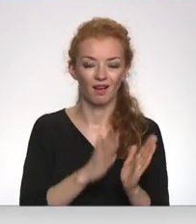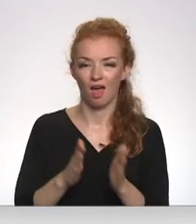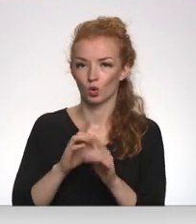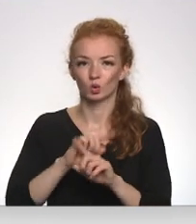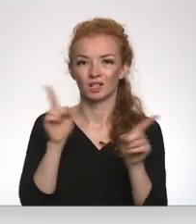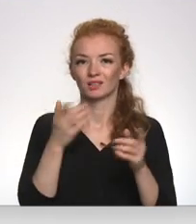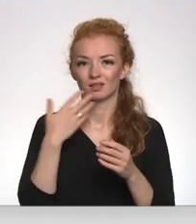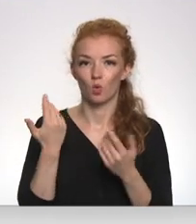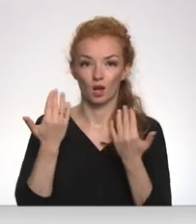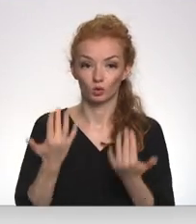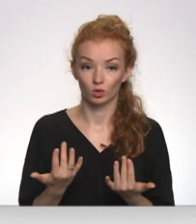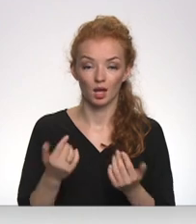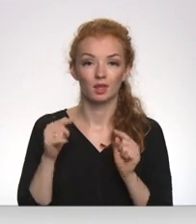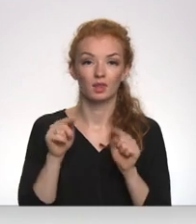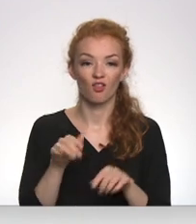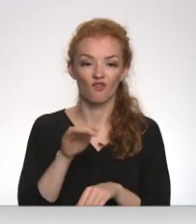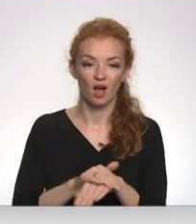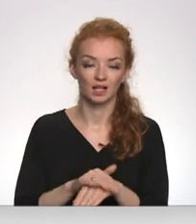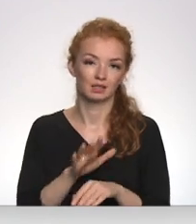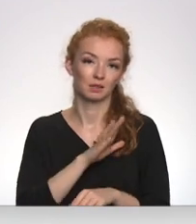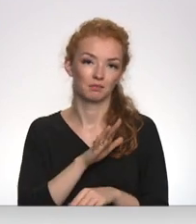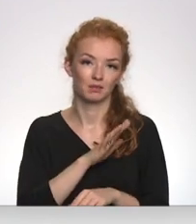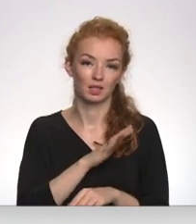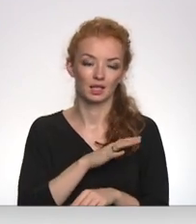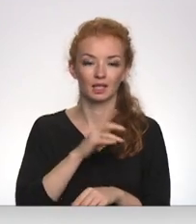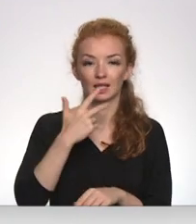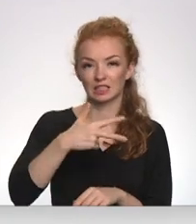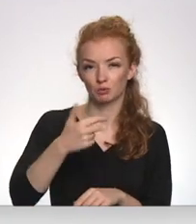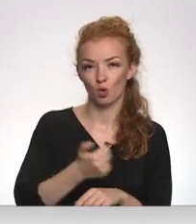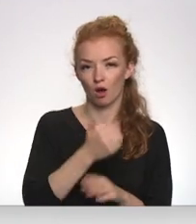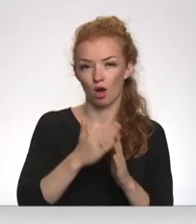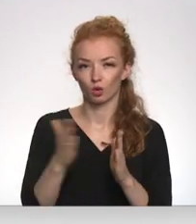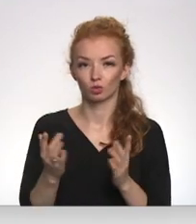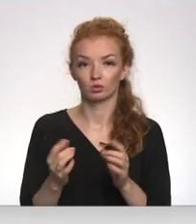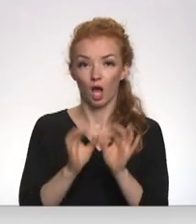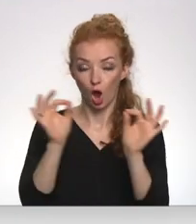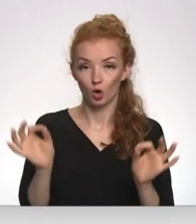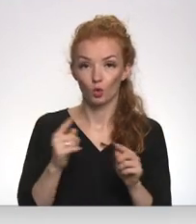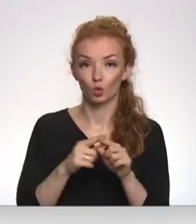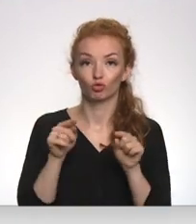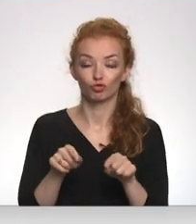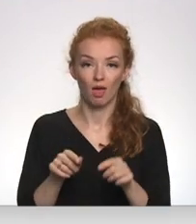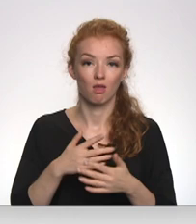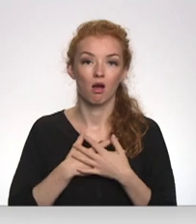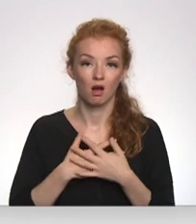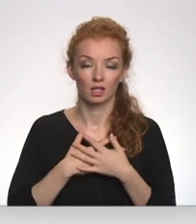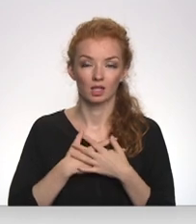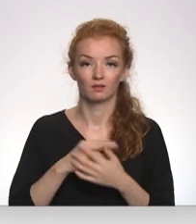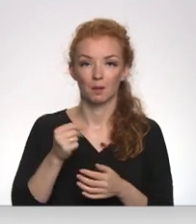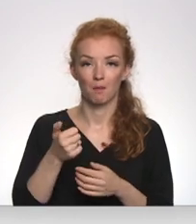uzreiz rezultāts. Ka tie jau faktiski bija 30. Gadu sākumā, un arī šeit aktīva